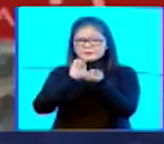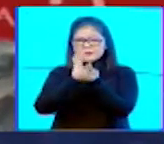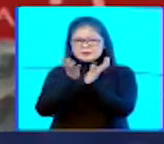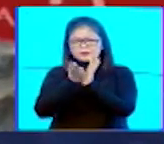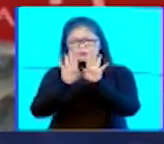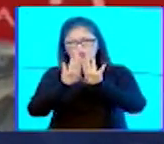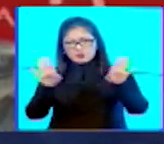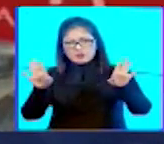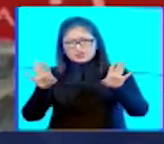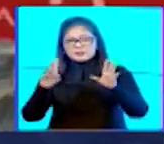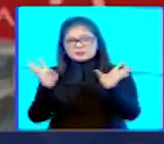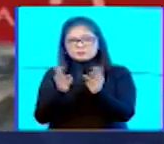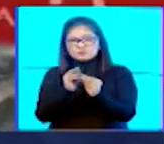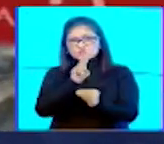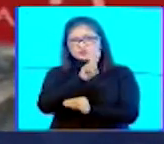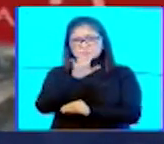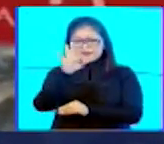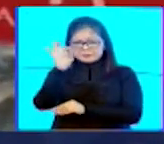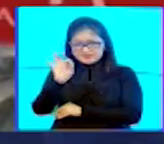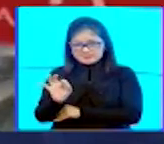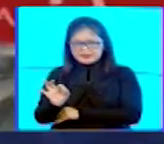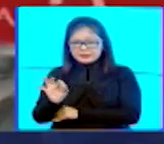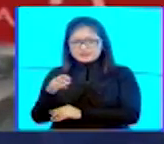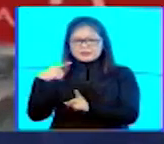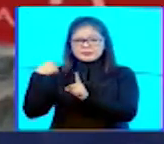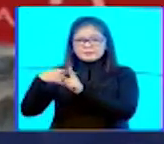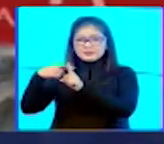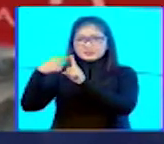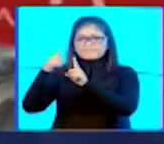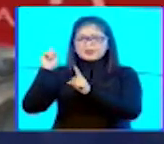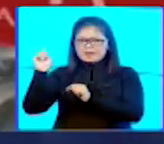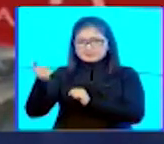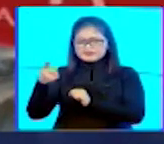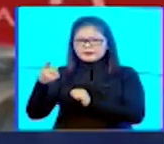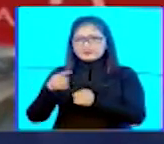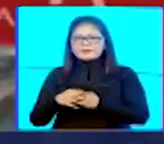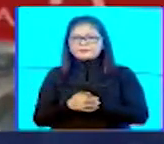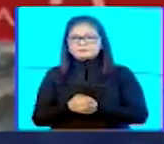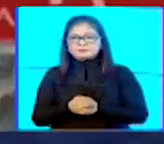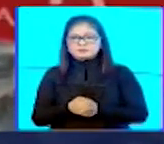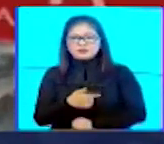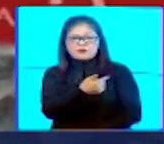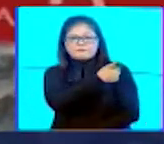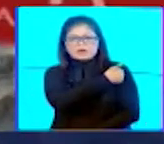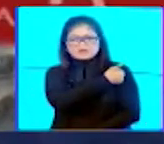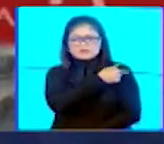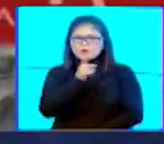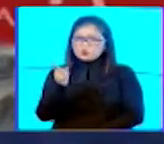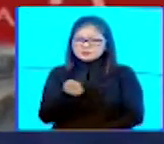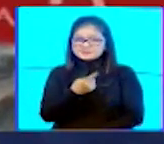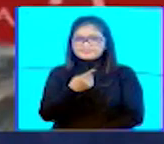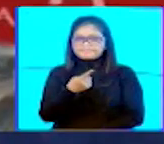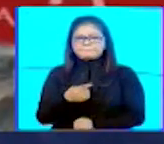kapasitas 25%, tetapi ada tambahan protokol yaitu kewajiban untuk vaksinasi. Jadi wajib vaksinasi,